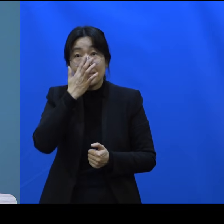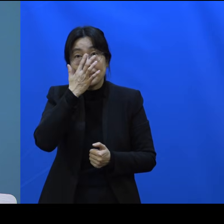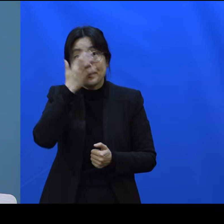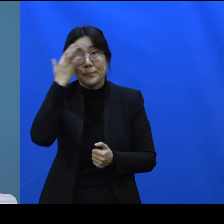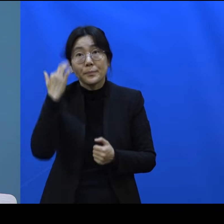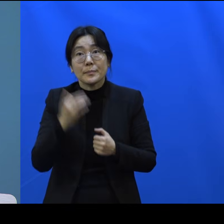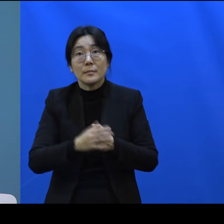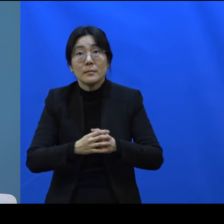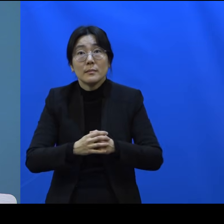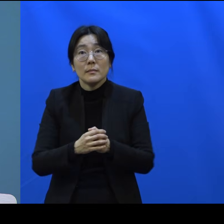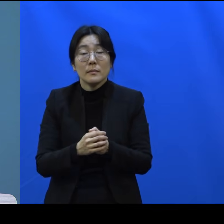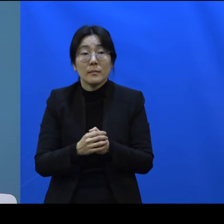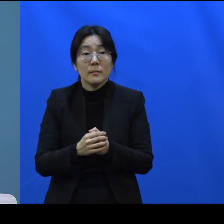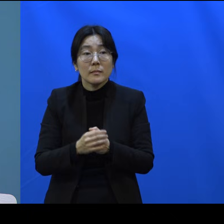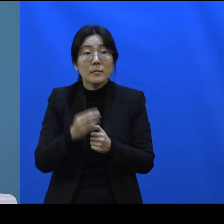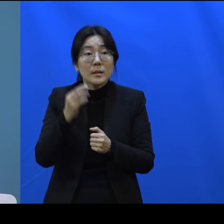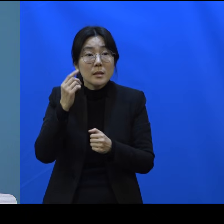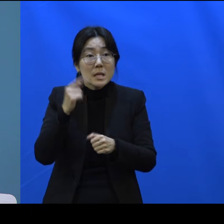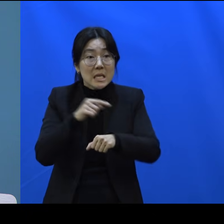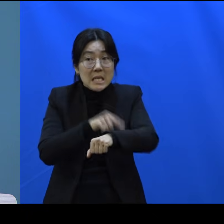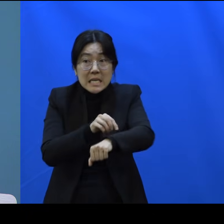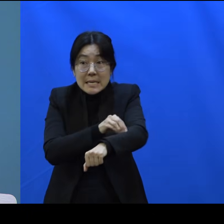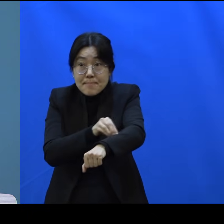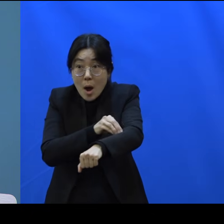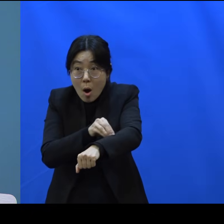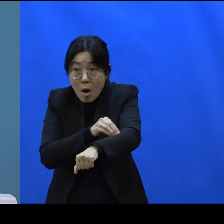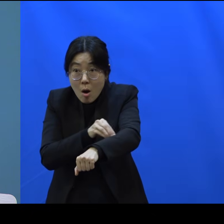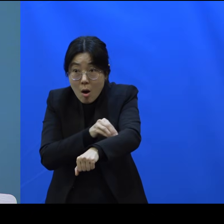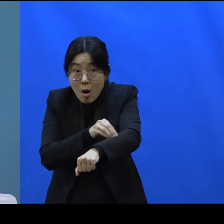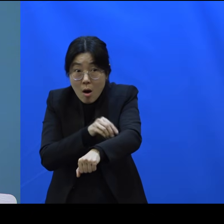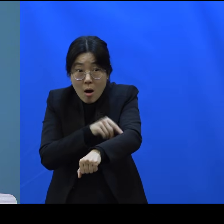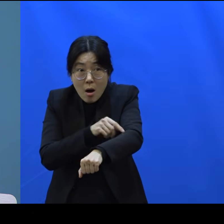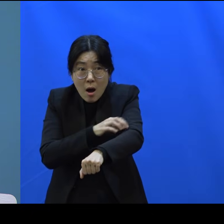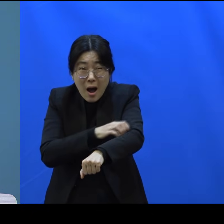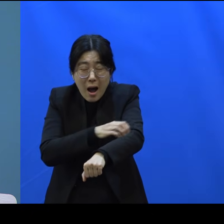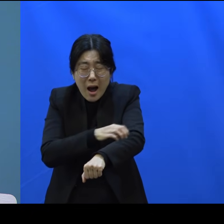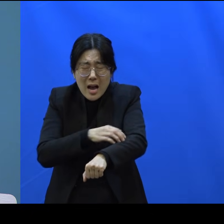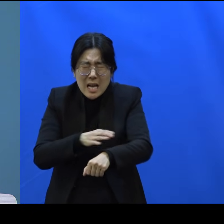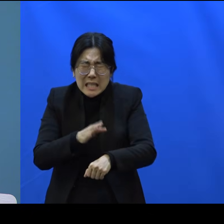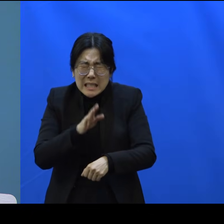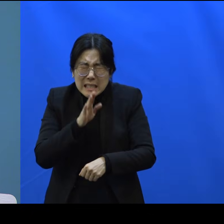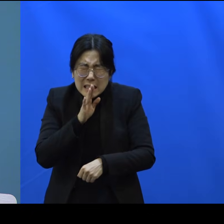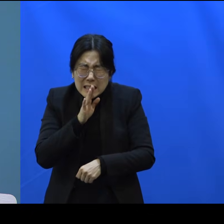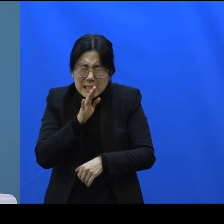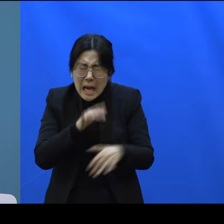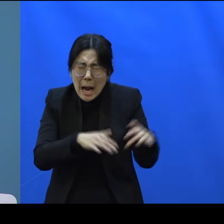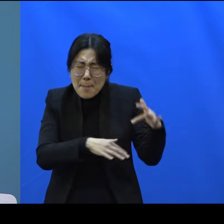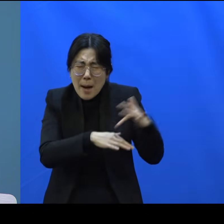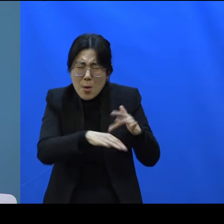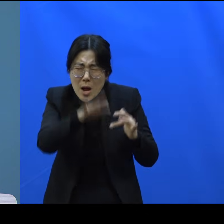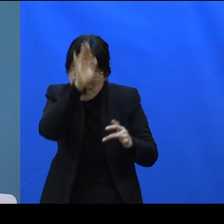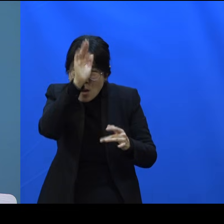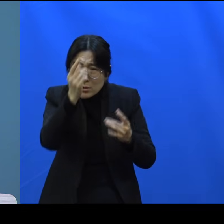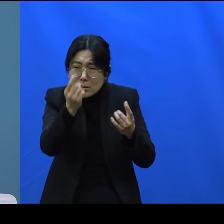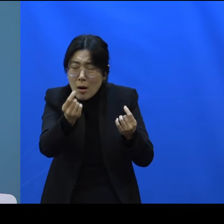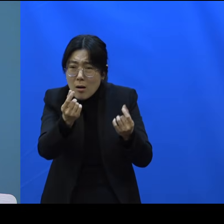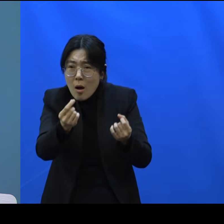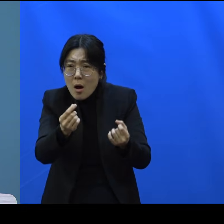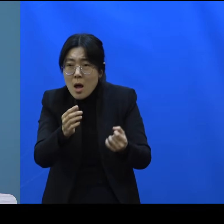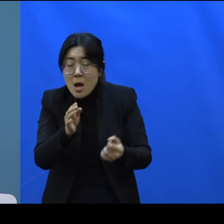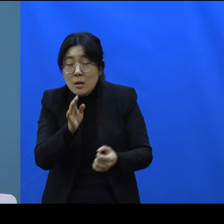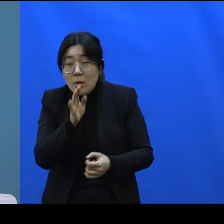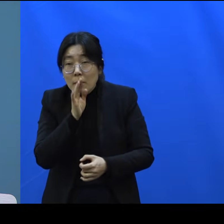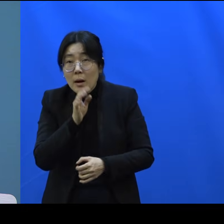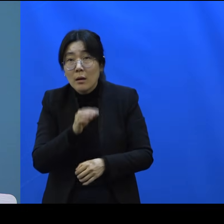그러니까 이 육체의 가시는요, 깊은 고통을 준 겁니다, 바울에게. 그러니까 이